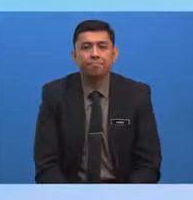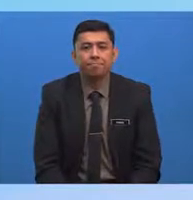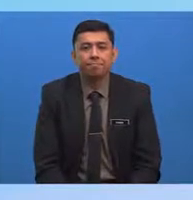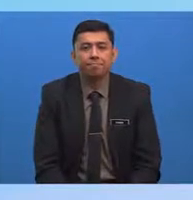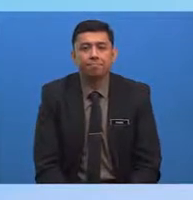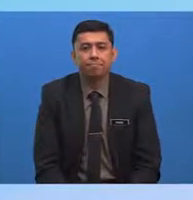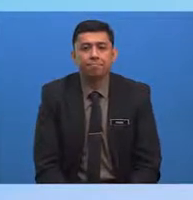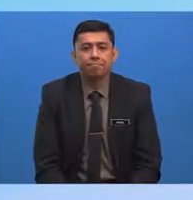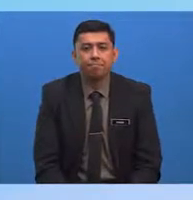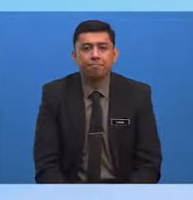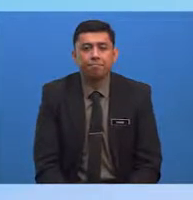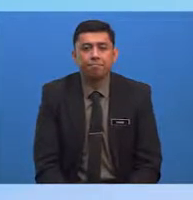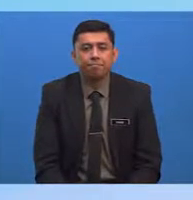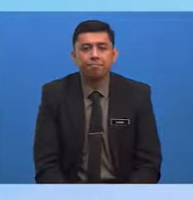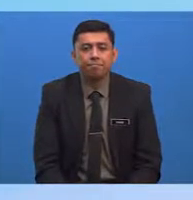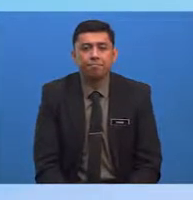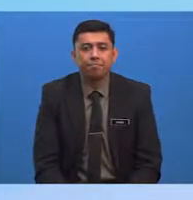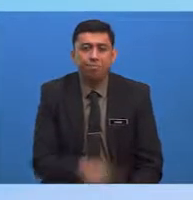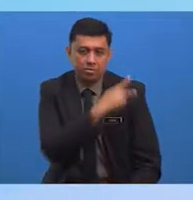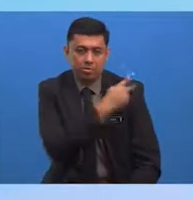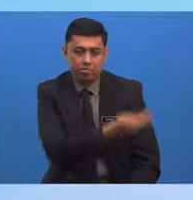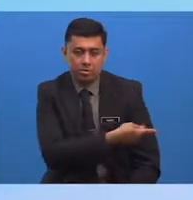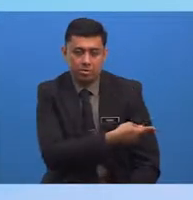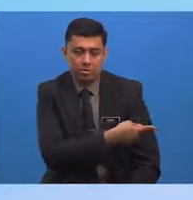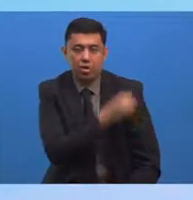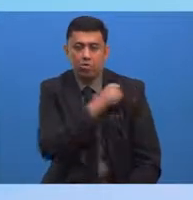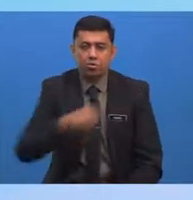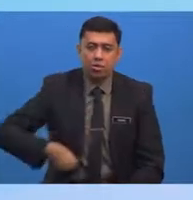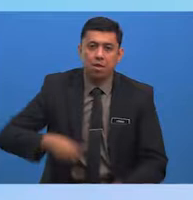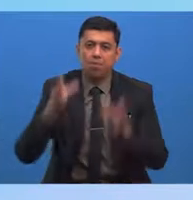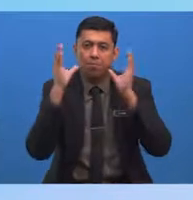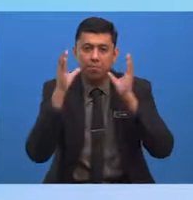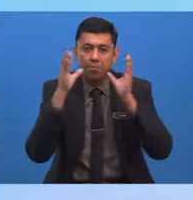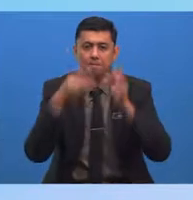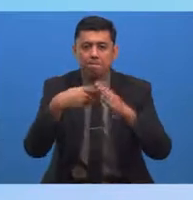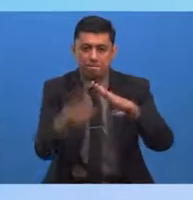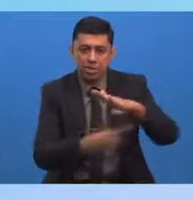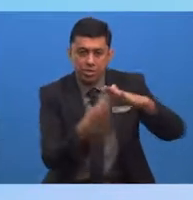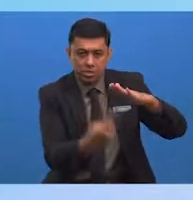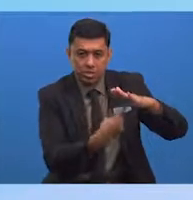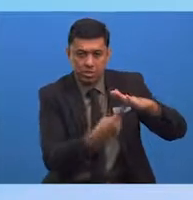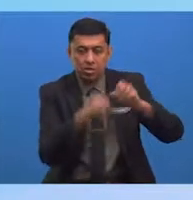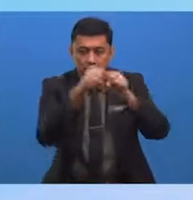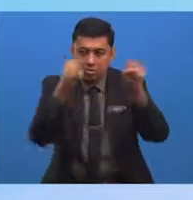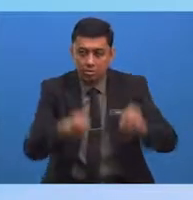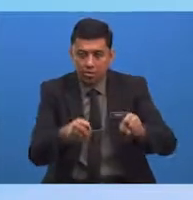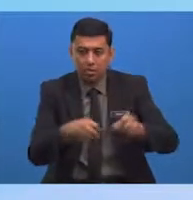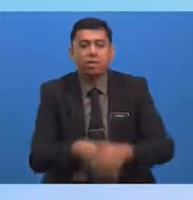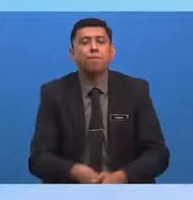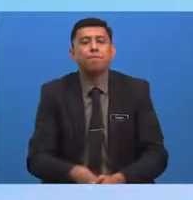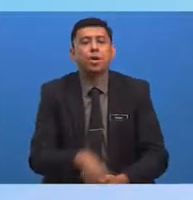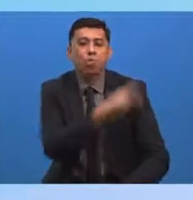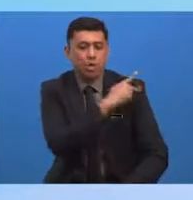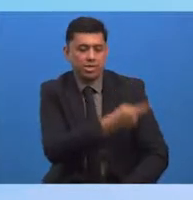Kasing di Skrang. Kuasa Kesultanan Brunei di Sarawak adalah berdasarkan sistem penguasaan